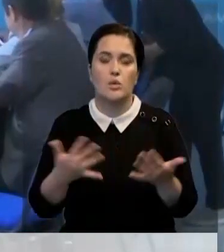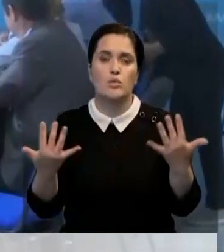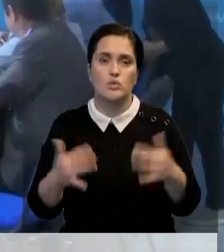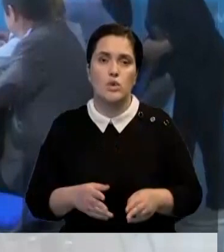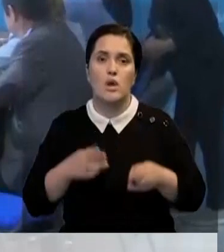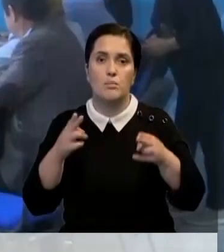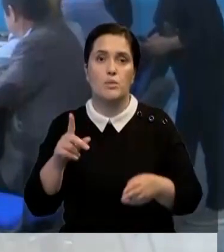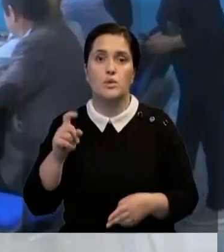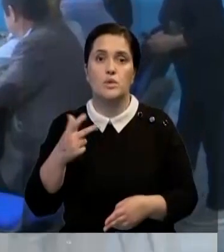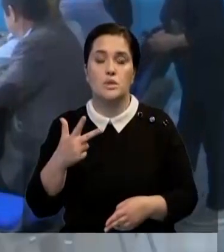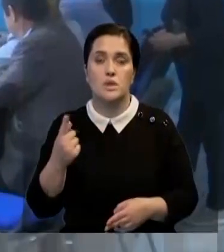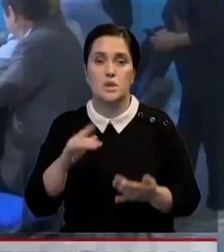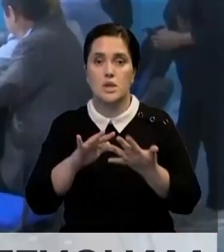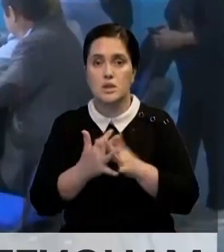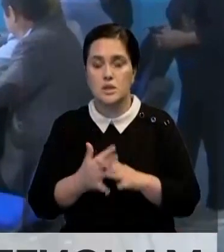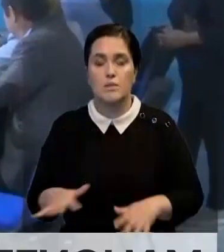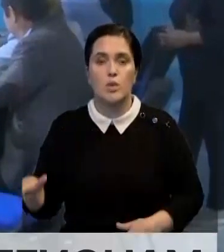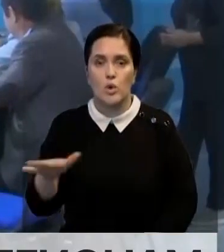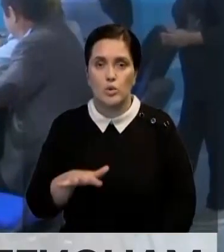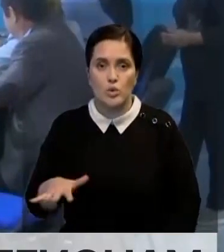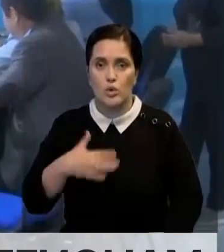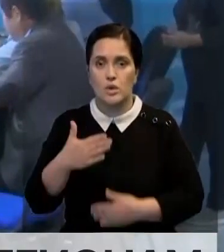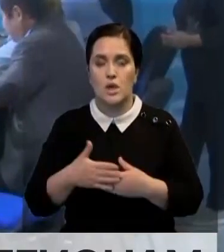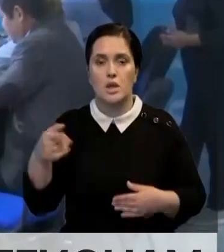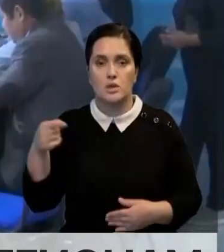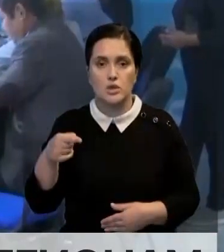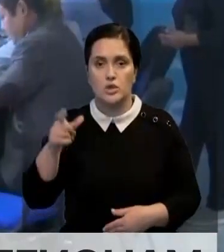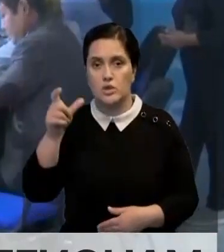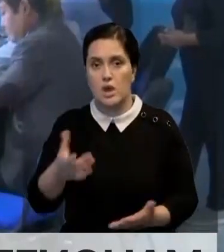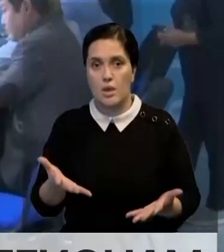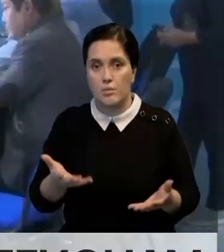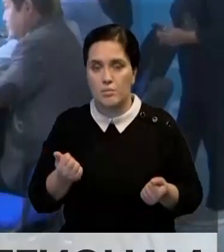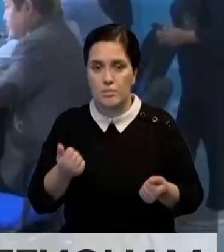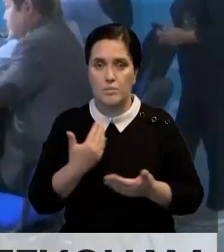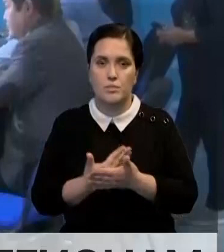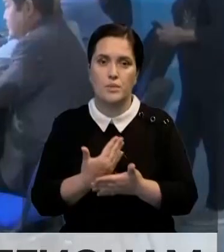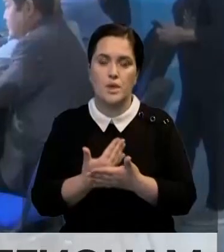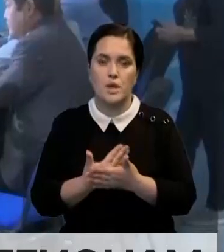побывали в 131 сельском округе. Около 1000 человек приняли, и там где-то